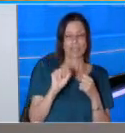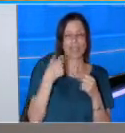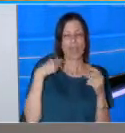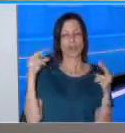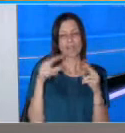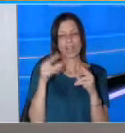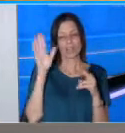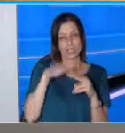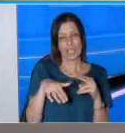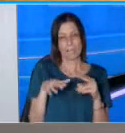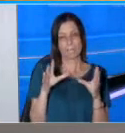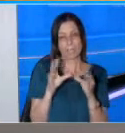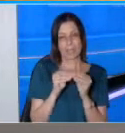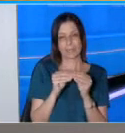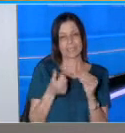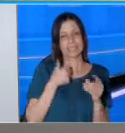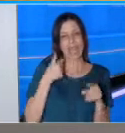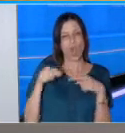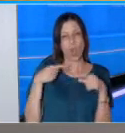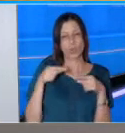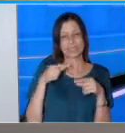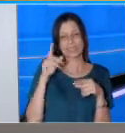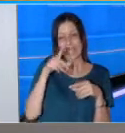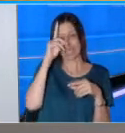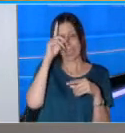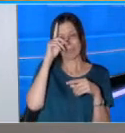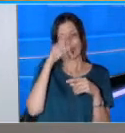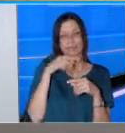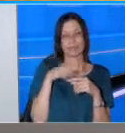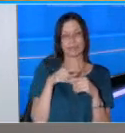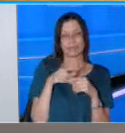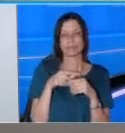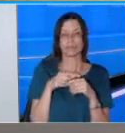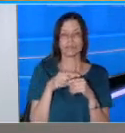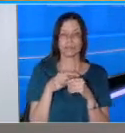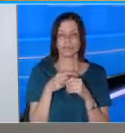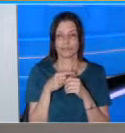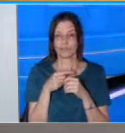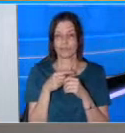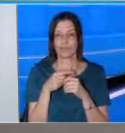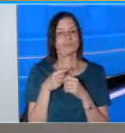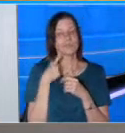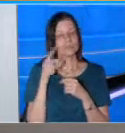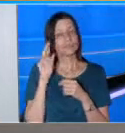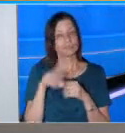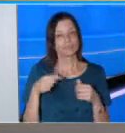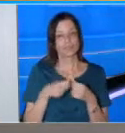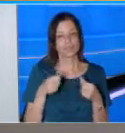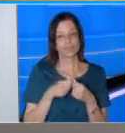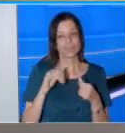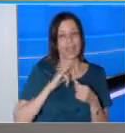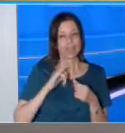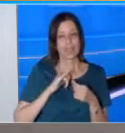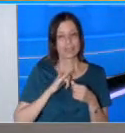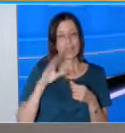עם עם שר החוץ הגרמני הייקו מאס, וגם נתניהו נפגש איתו, ויש איזשהו קשר מעניין